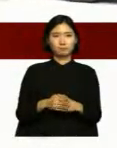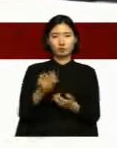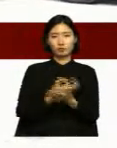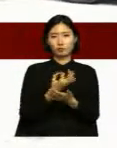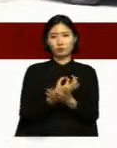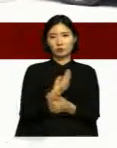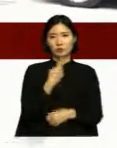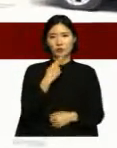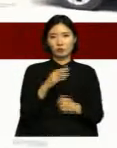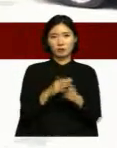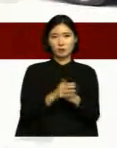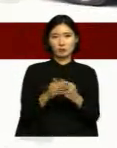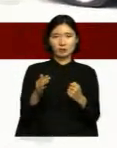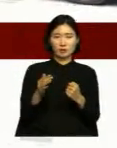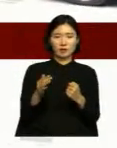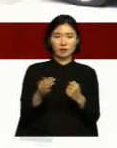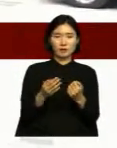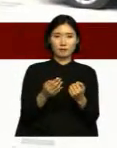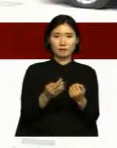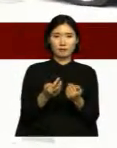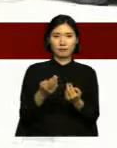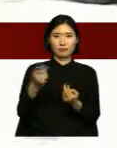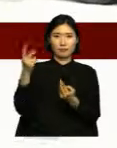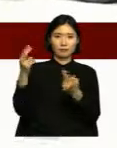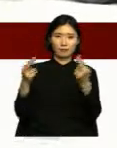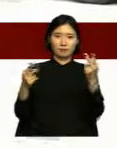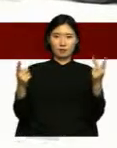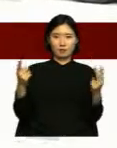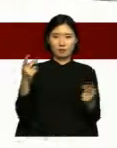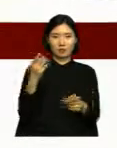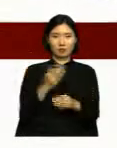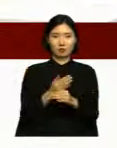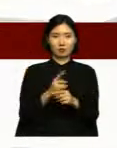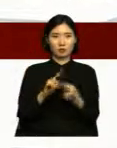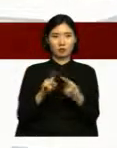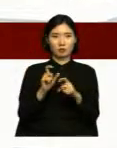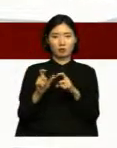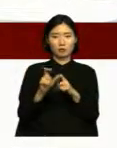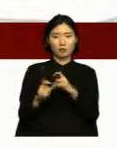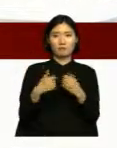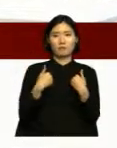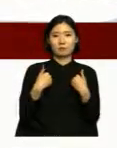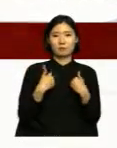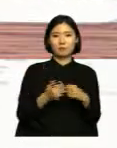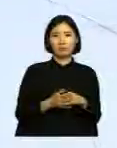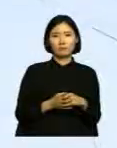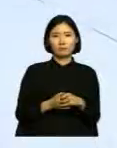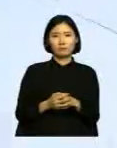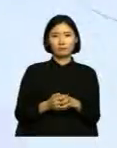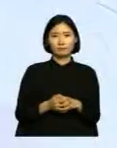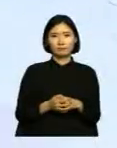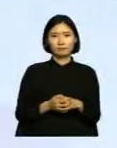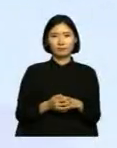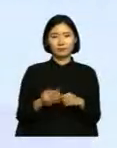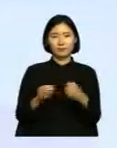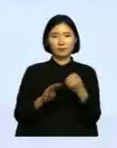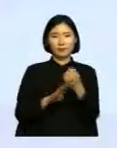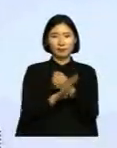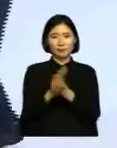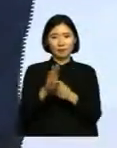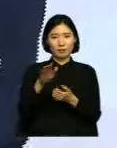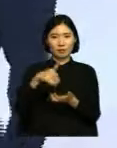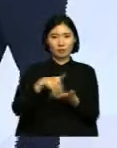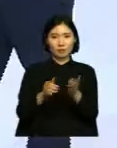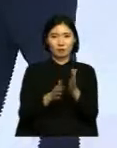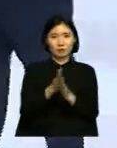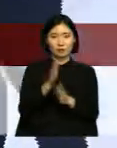수입성이 없기 때문에 지금 빠져나가고 있는데 이것 또한 우리가 많이 고민해야 할 부분 같습니다. 이 밖에도